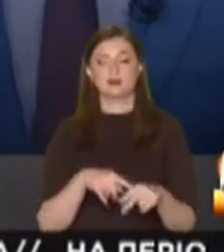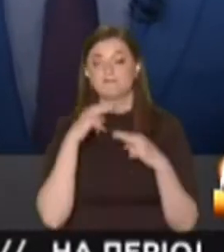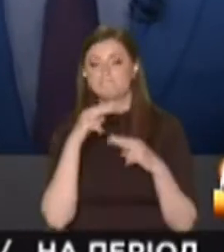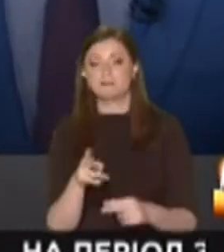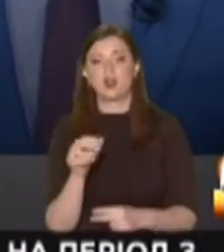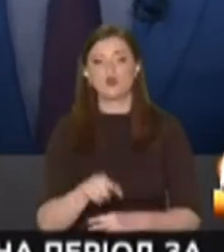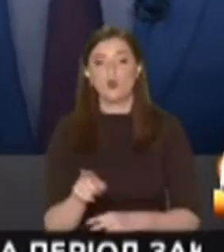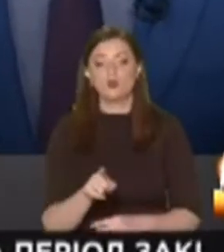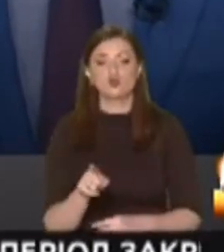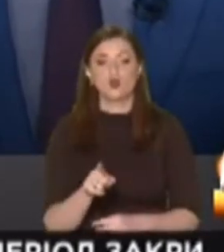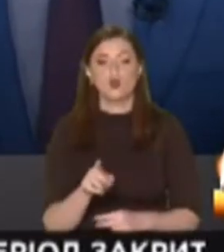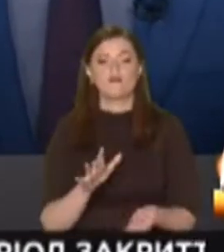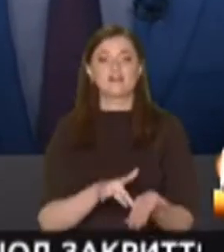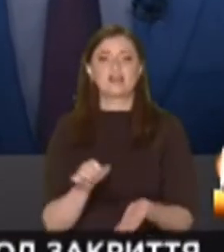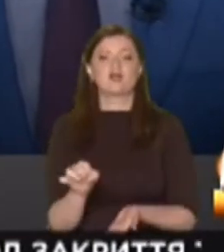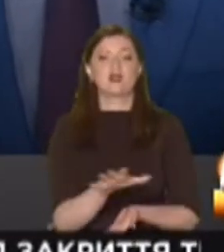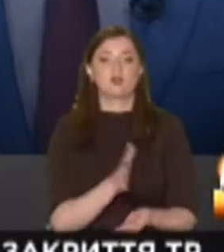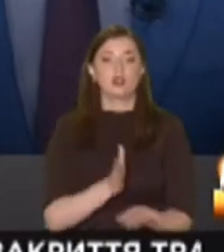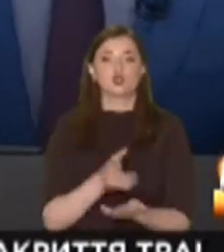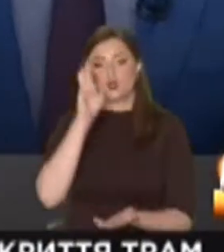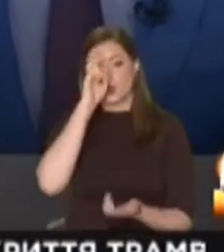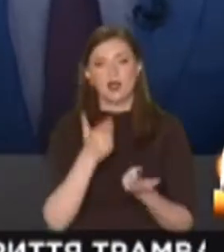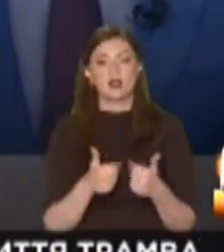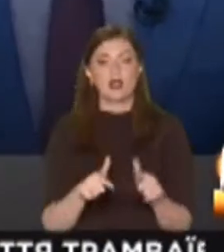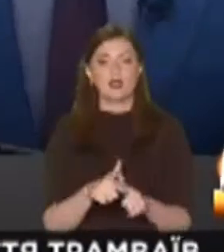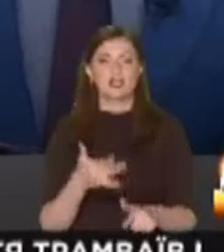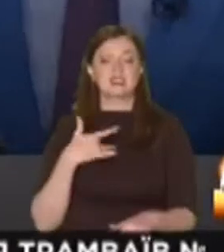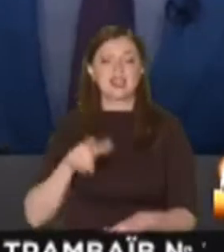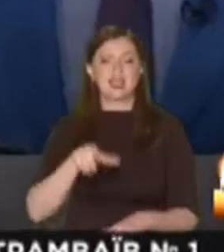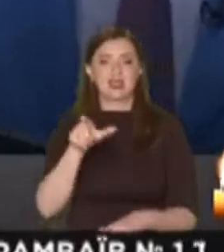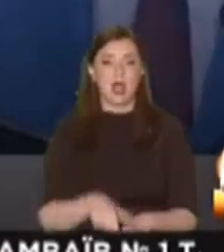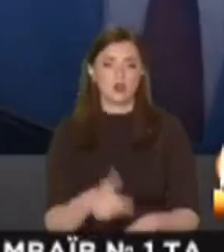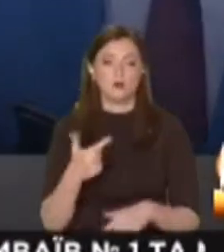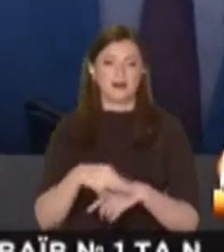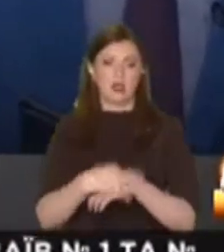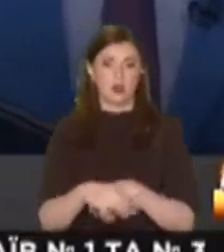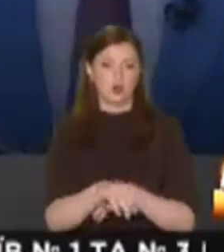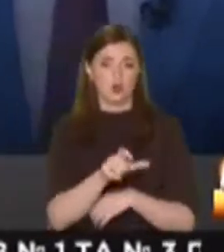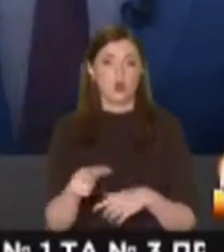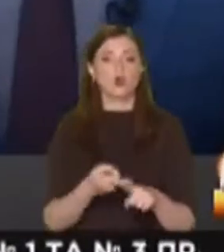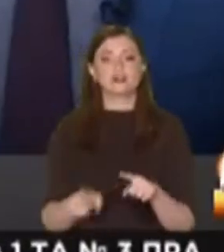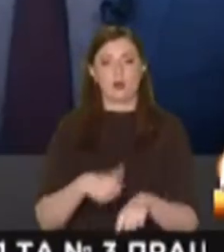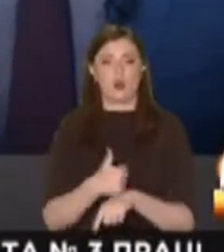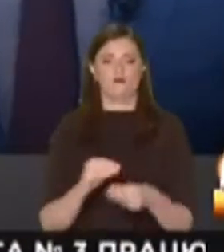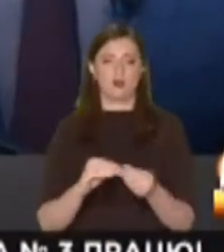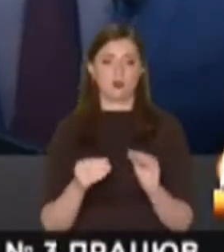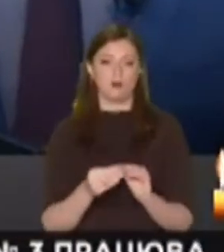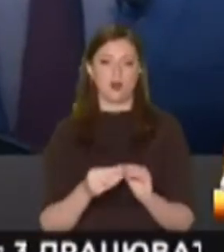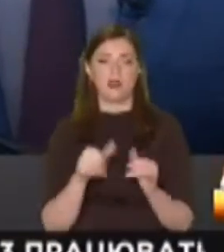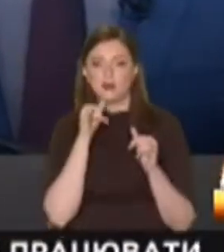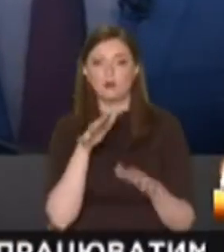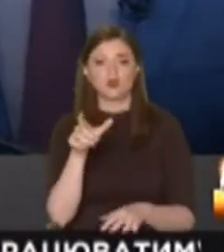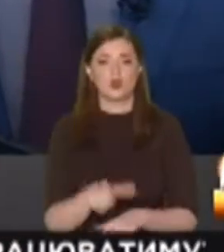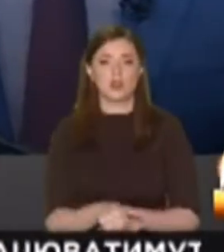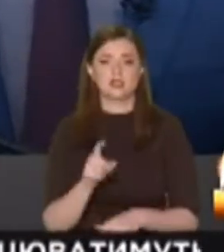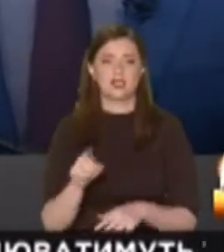що в центрі Європи існує країна з диктатором, де катують людей. Оце головна проблема, тому що не може людина